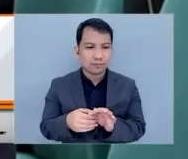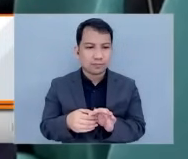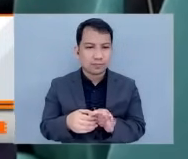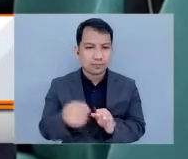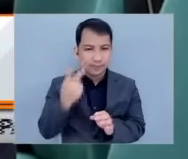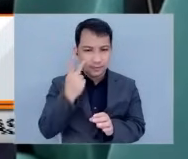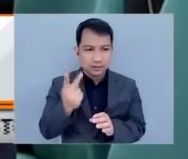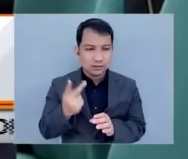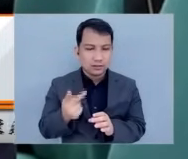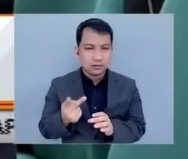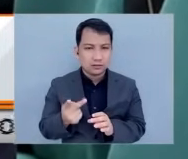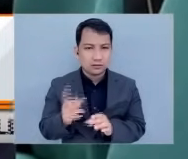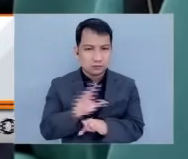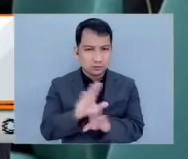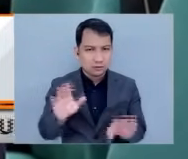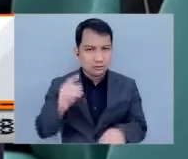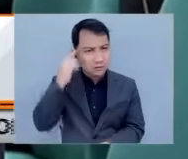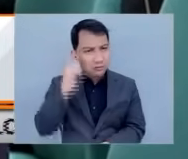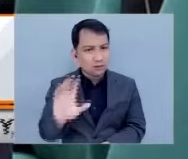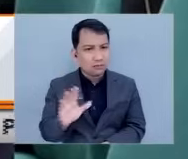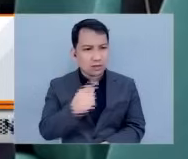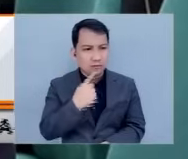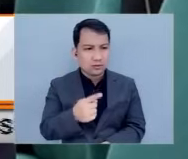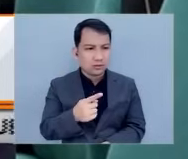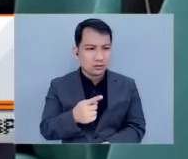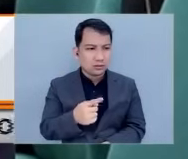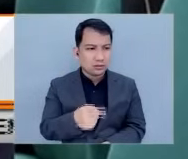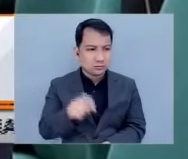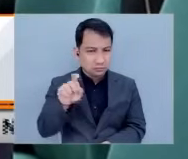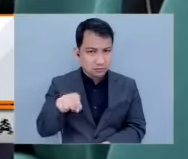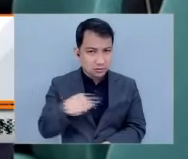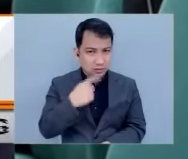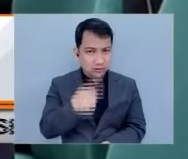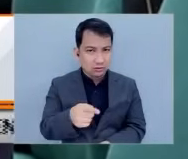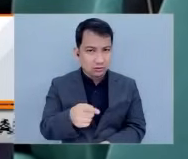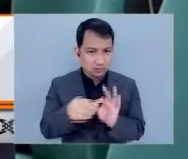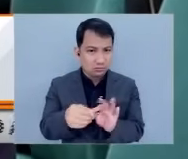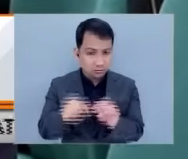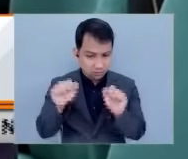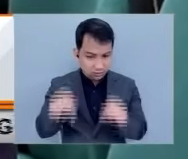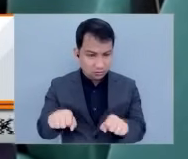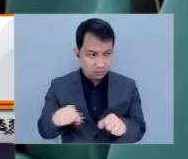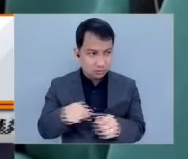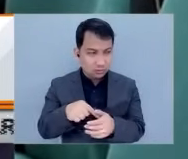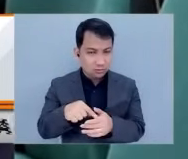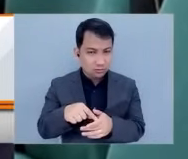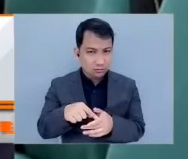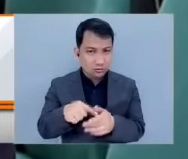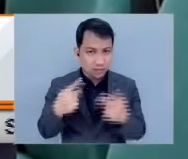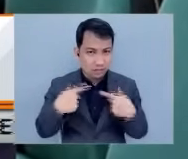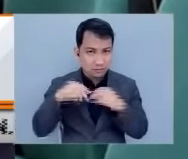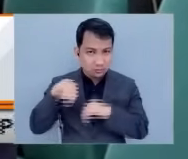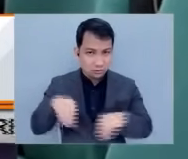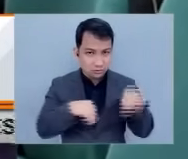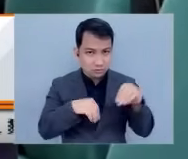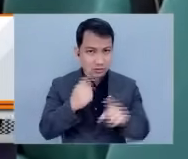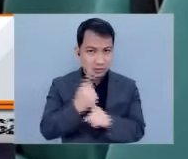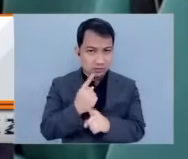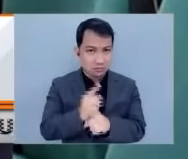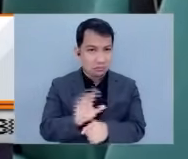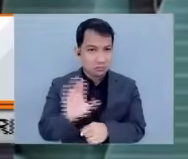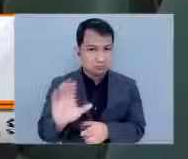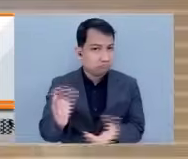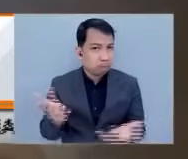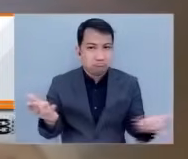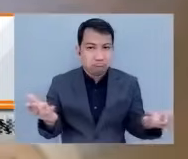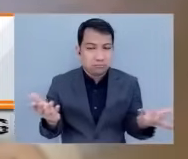talagang mapapaisip ka, binibigyan ba dapat ang possible or probable human trafficker? Binibigyan ba dapat yan ng